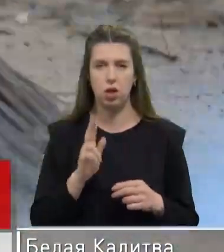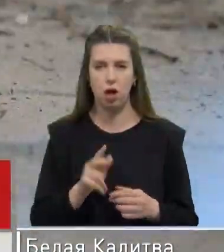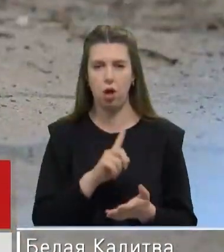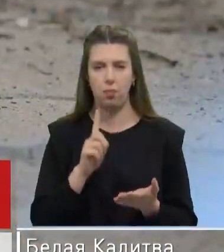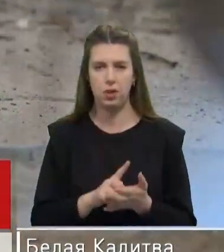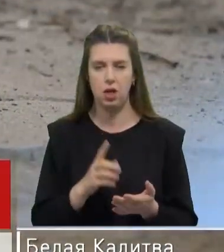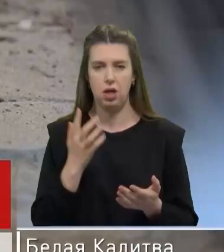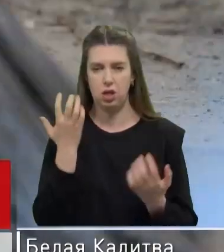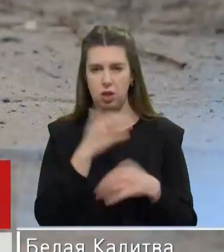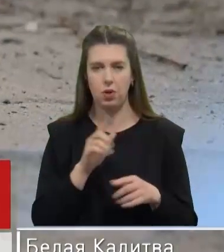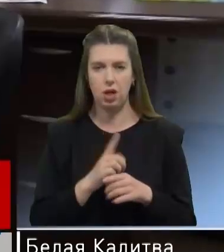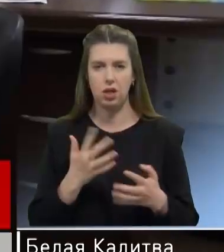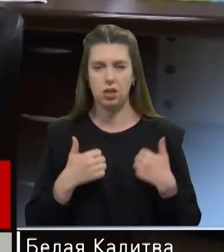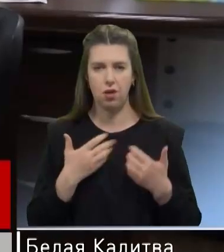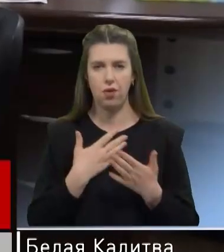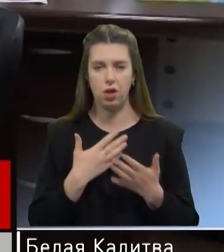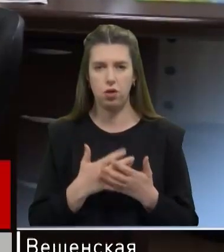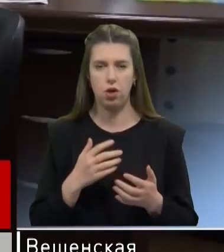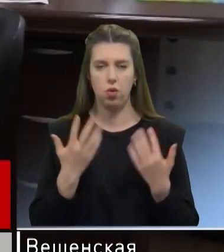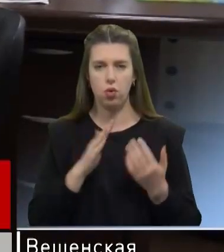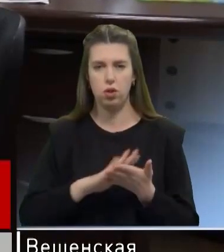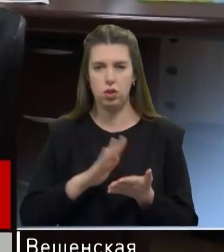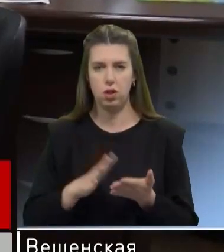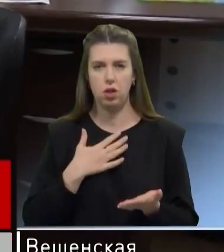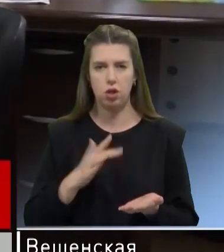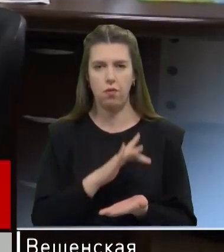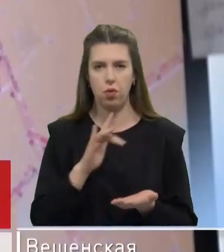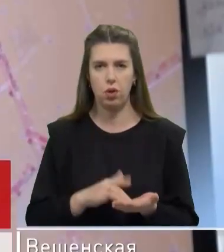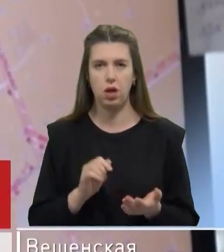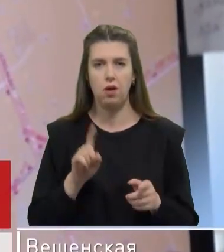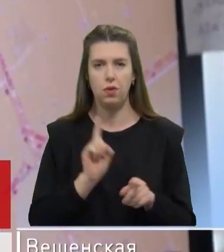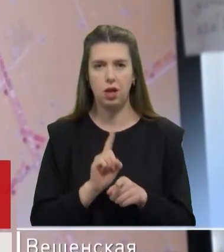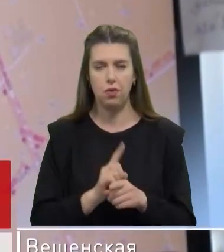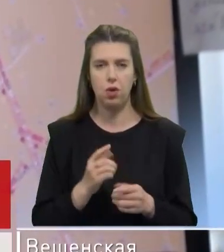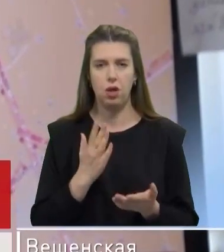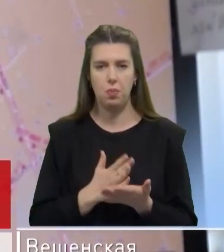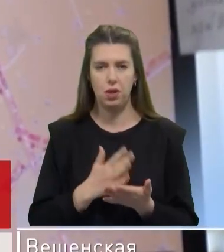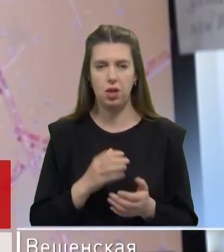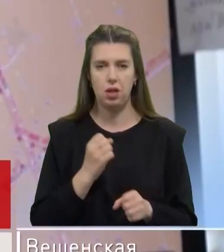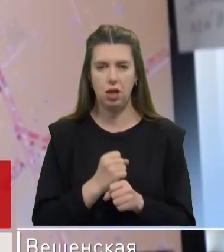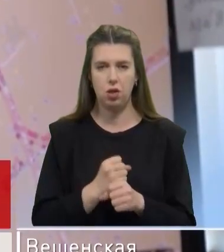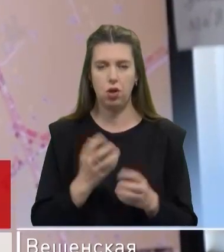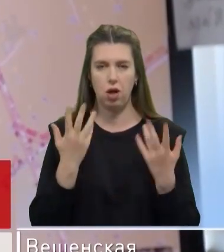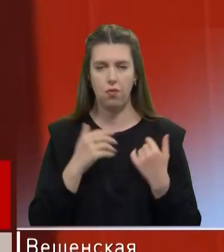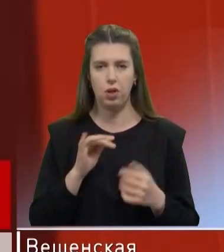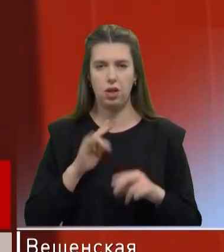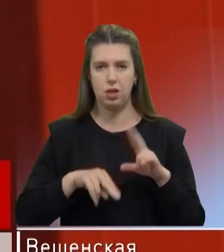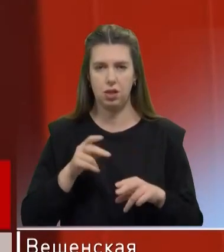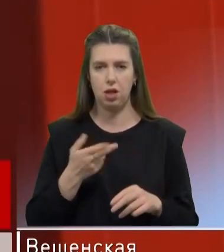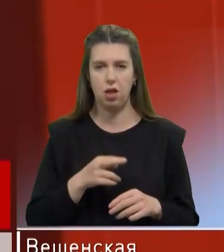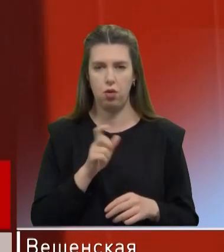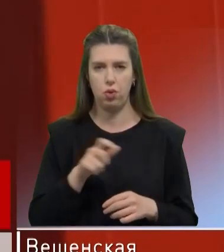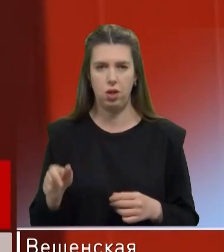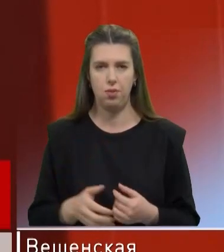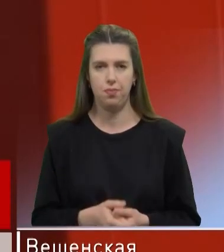должному, не замечая, какие старания они вкладывают в уют и чистоту нашего города. А тем временем именно они создают комфорт и настроение.